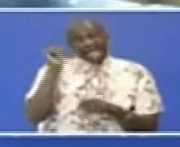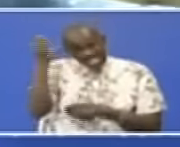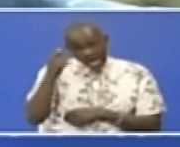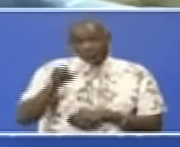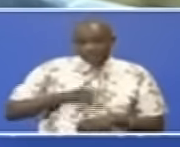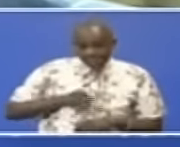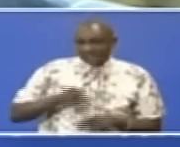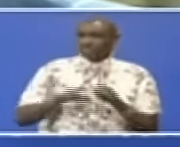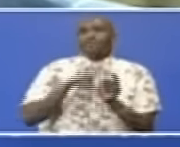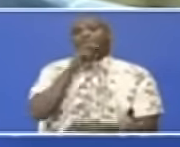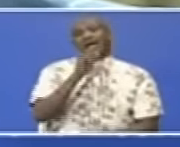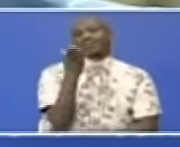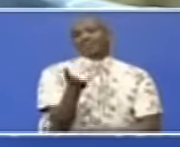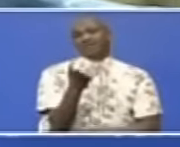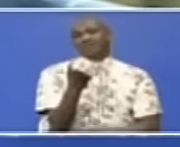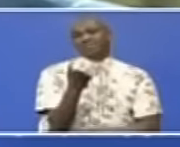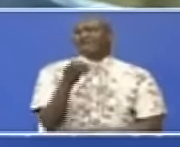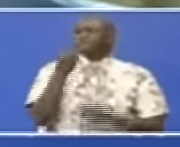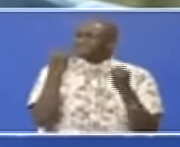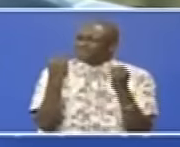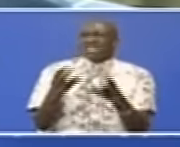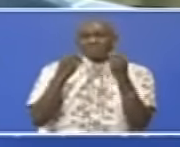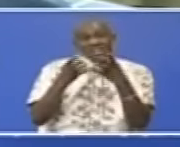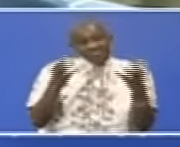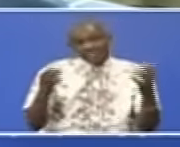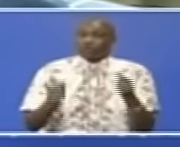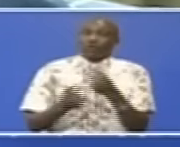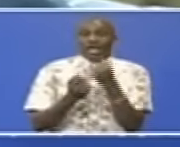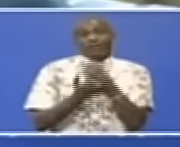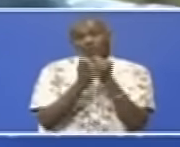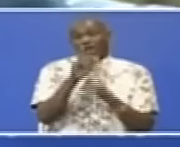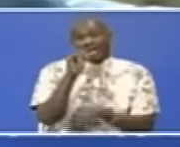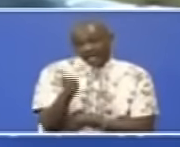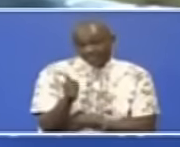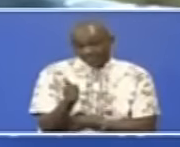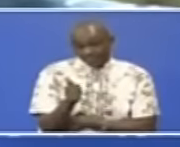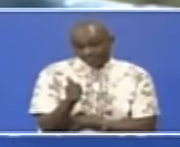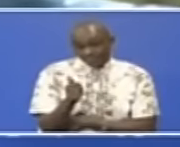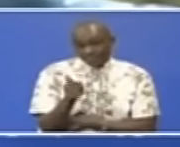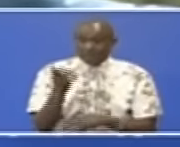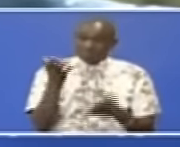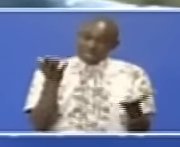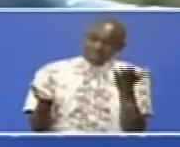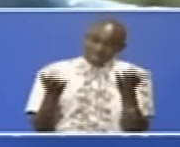Kwa sababu vitu nyingi mnasaidiana. Iwe